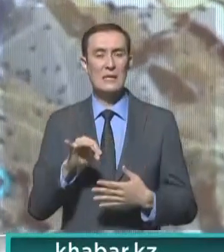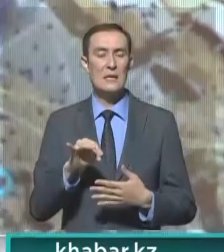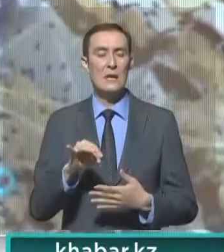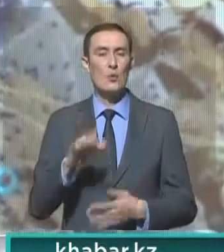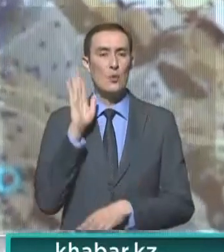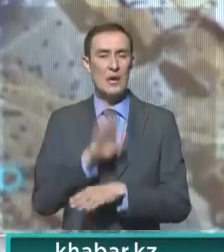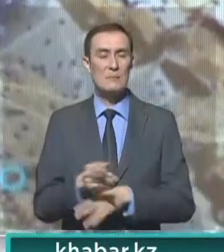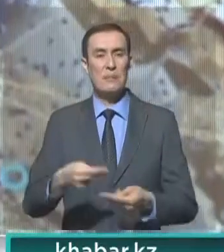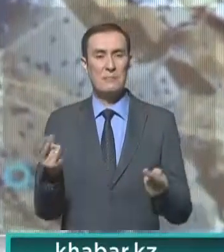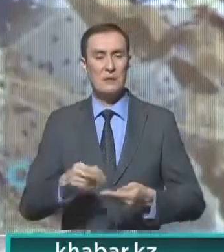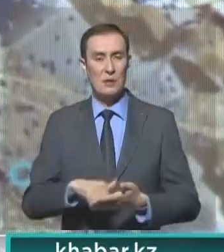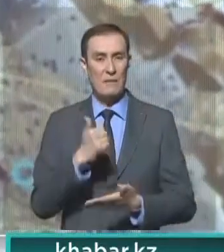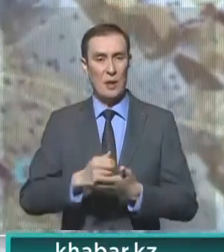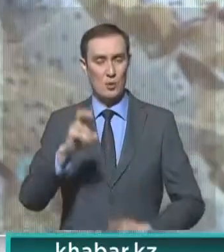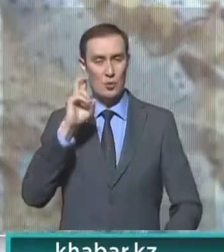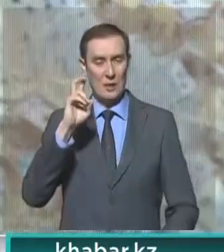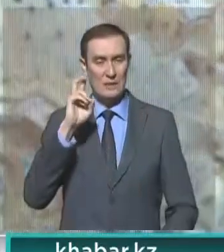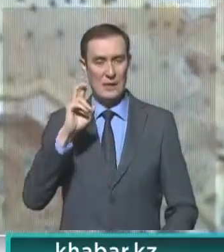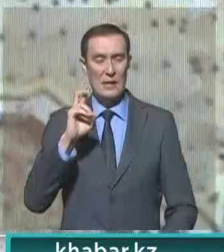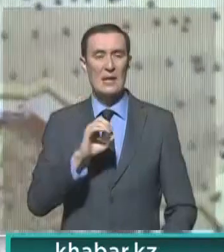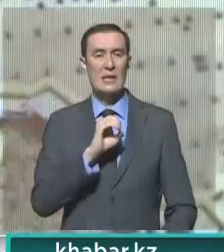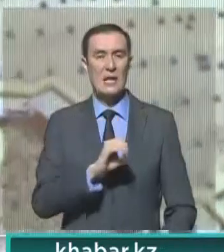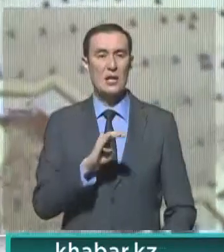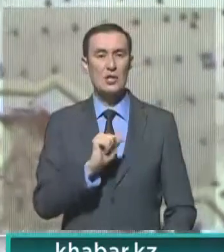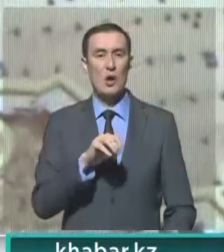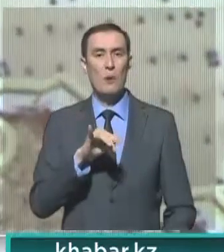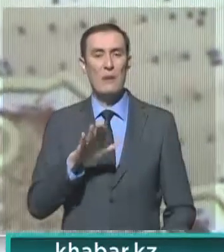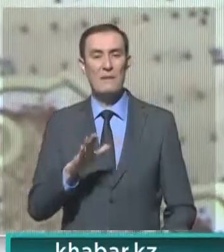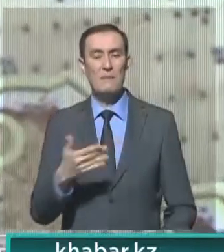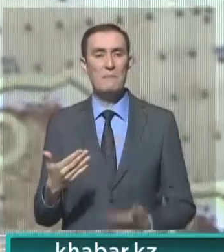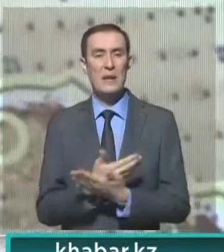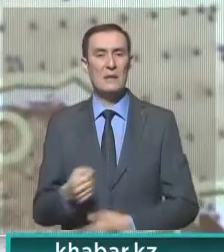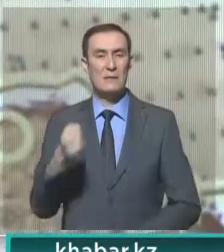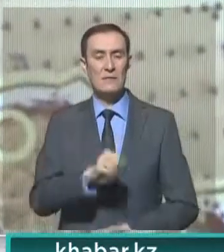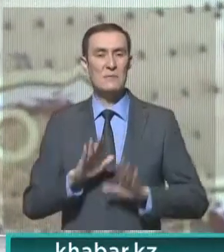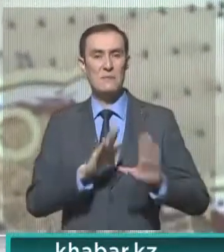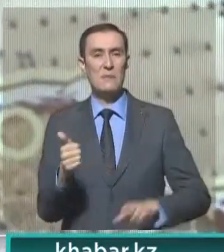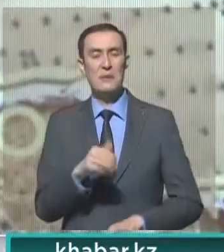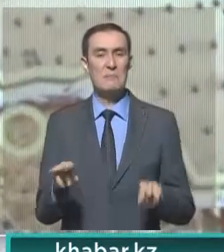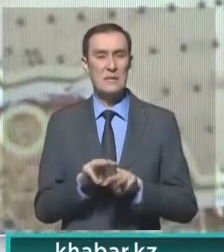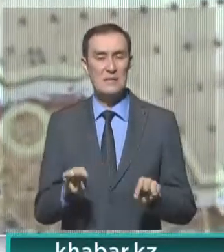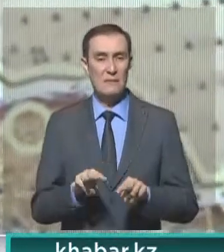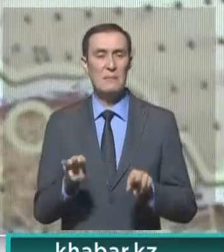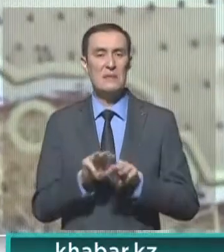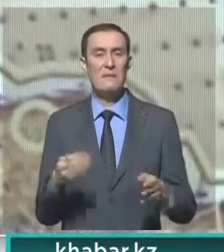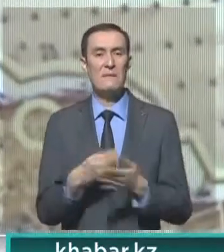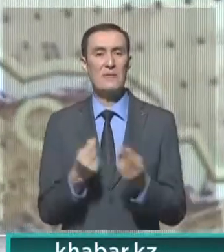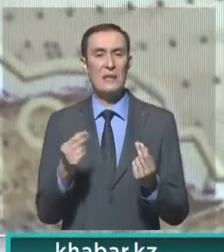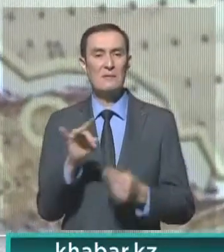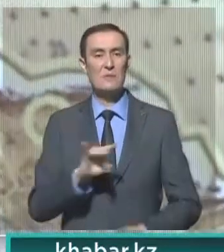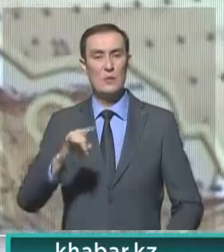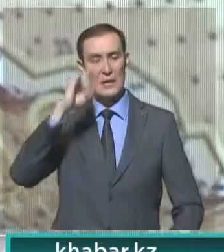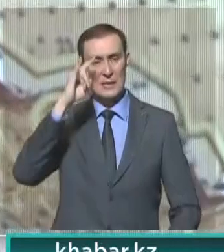Соответствующий указ подписан главой государства. Ерулан Жамаубаев переназначен заместителем премьер-министра, министром финансов